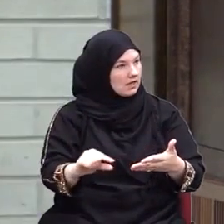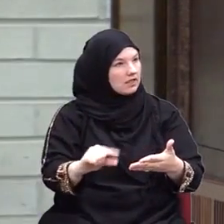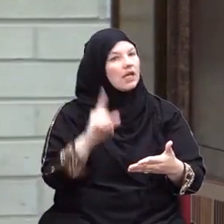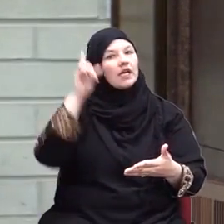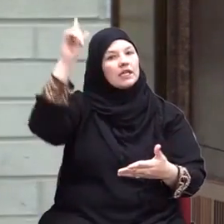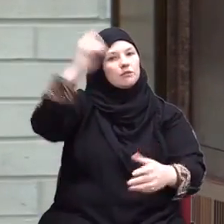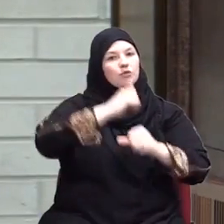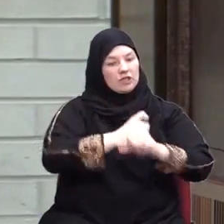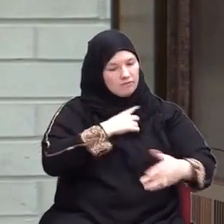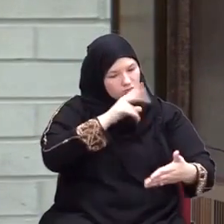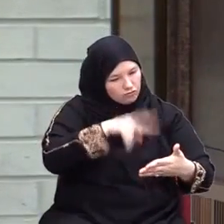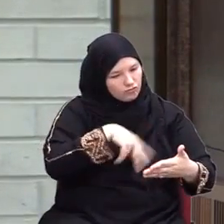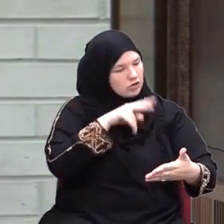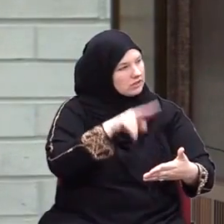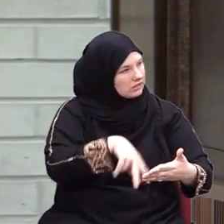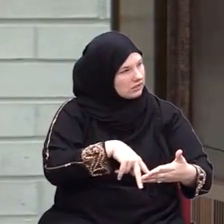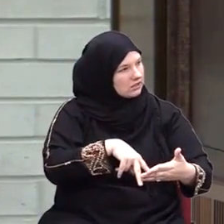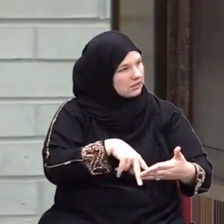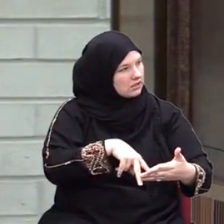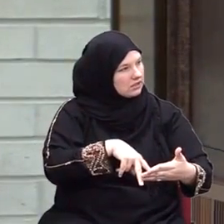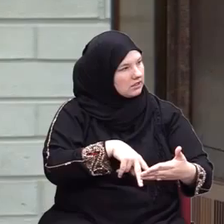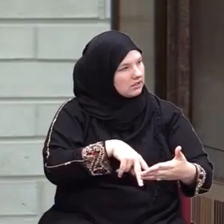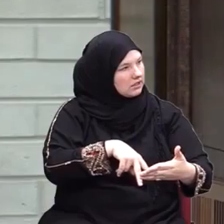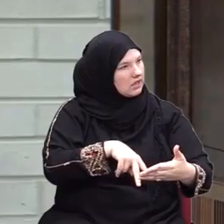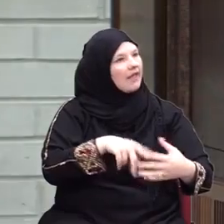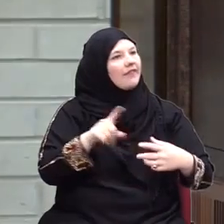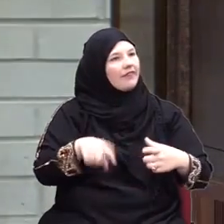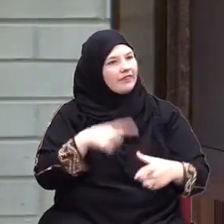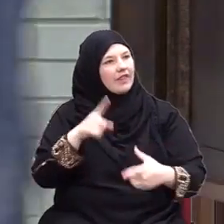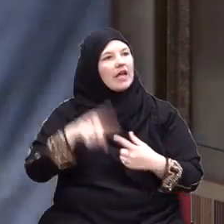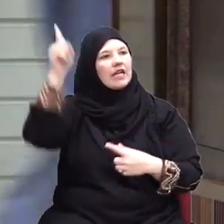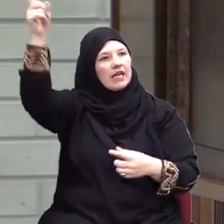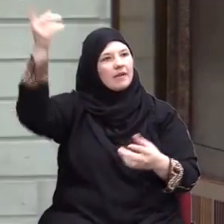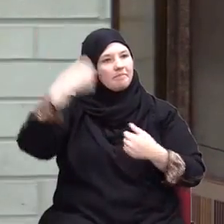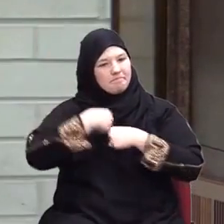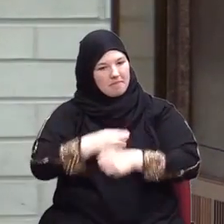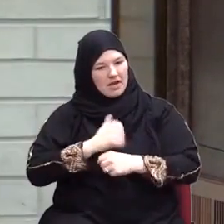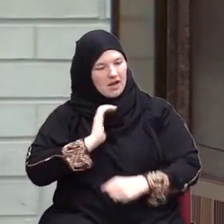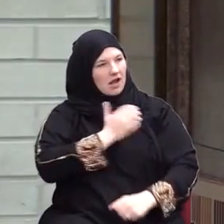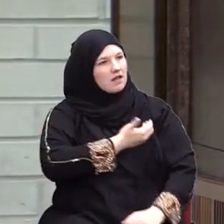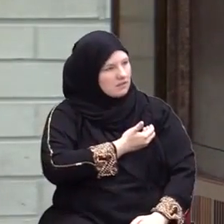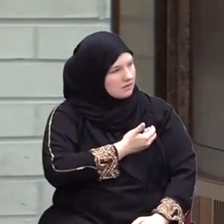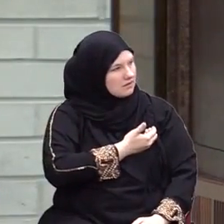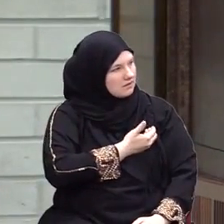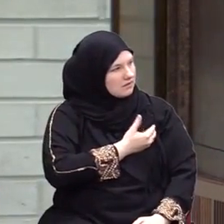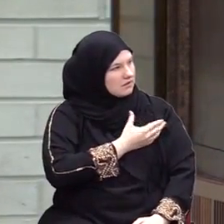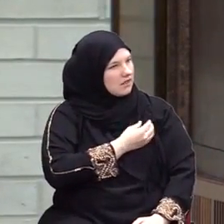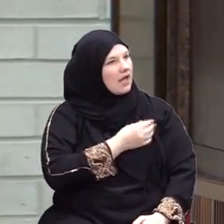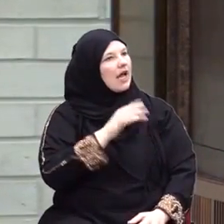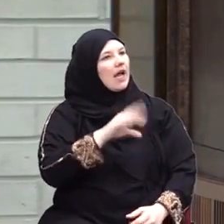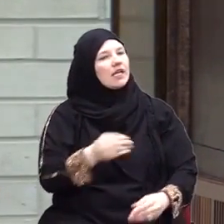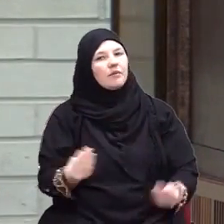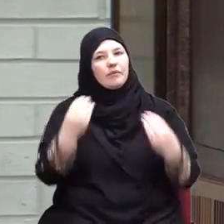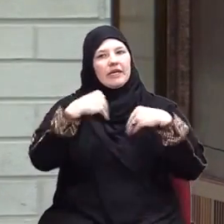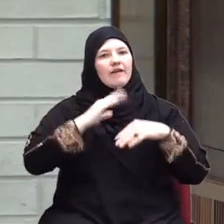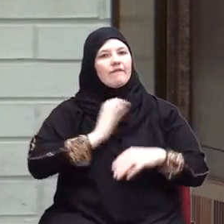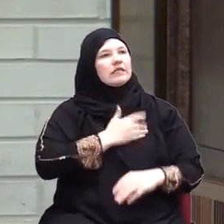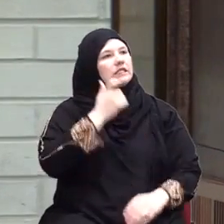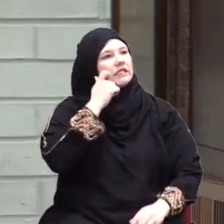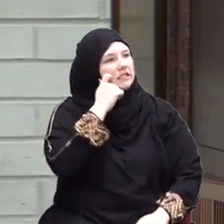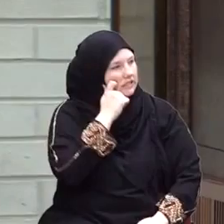protection. فَانْسَلَخَ, he skinned himself off of it. He took off that